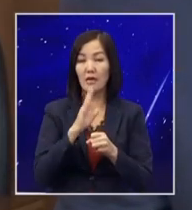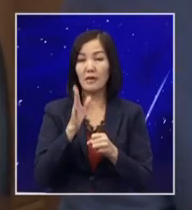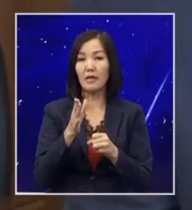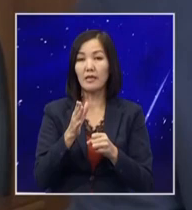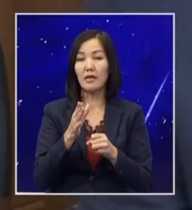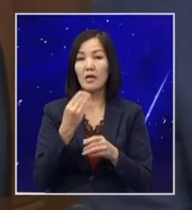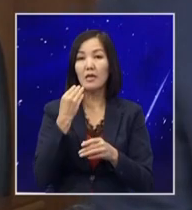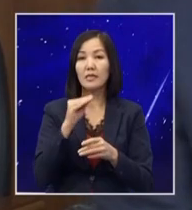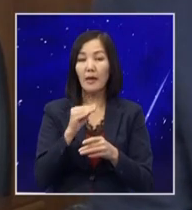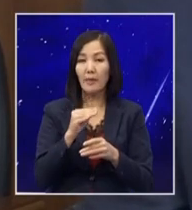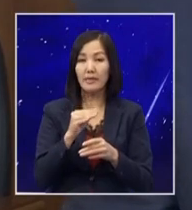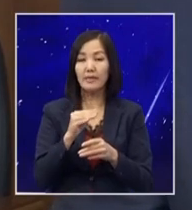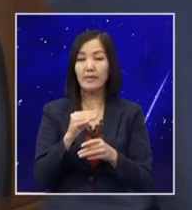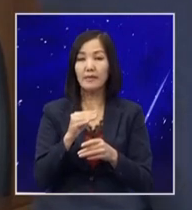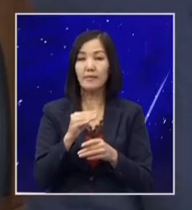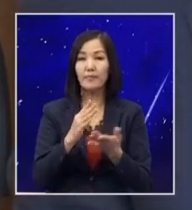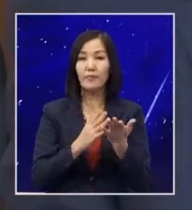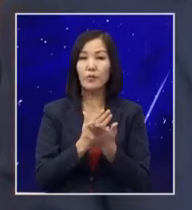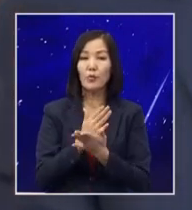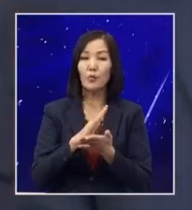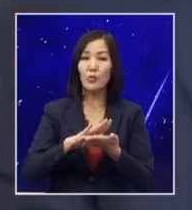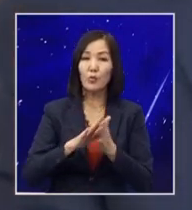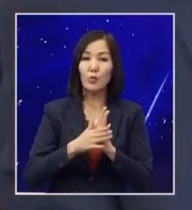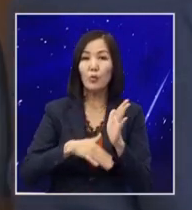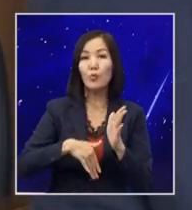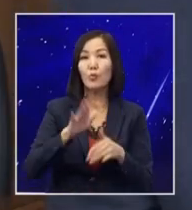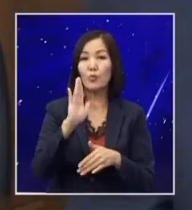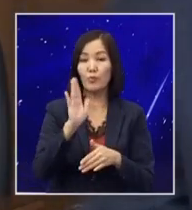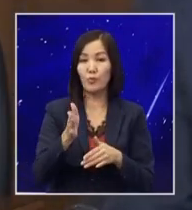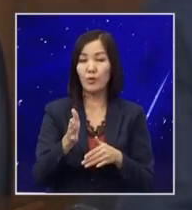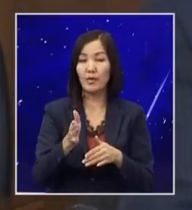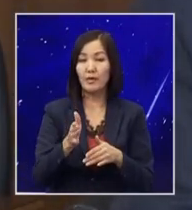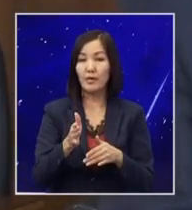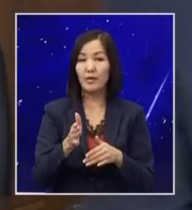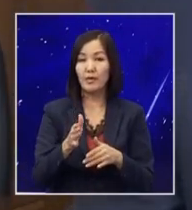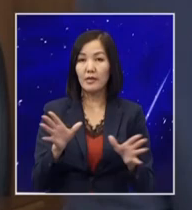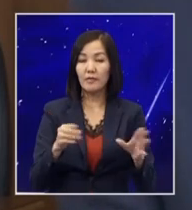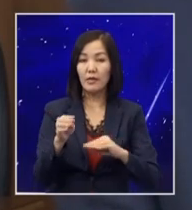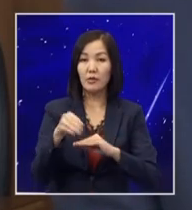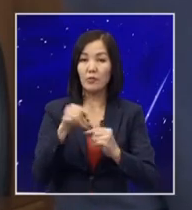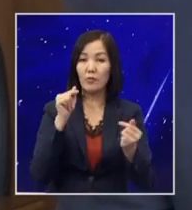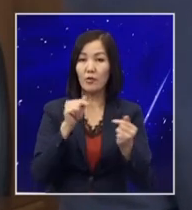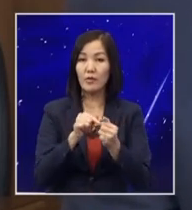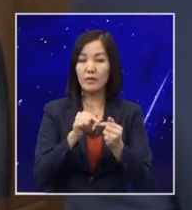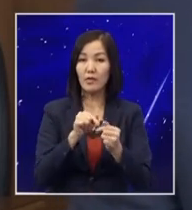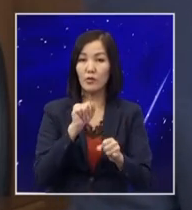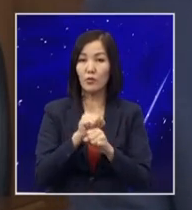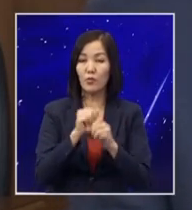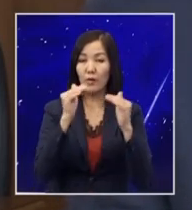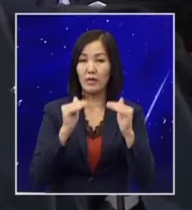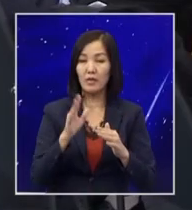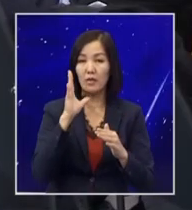оның сапасы жақсарылады. Және де сыбайлас жемқорлық тәуекелдері